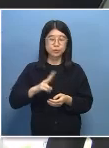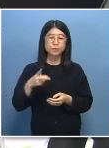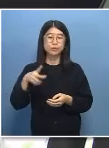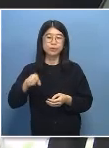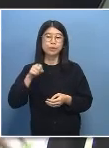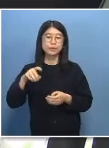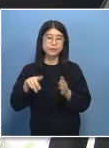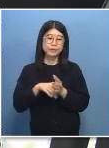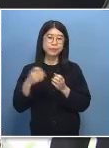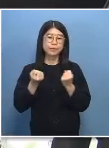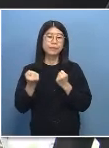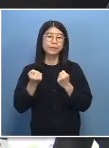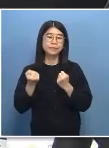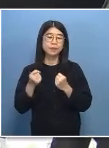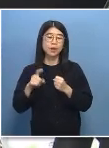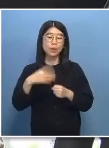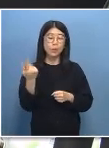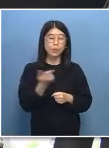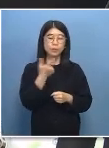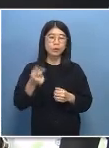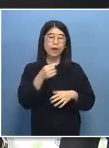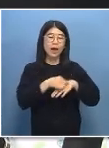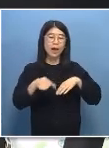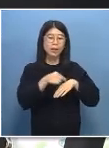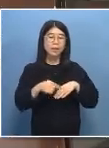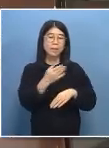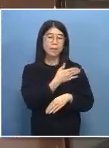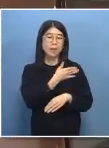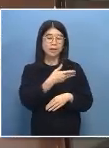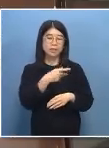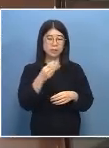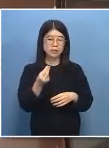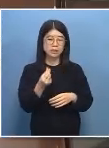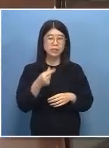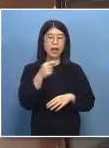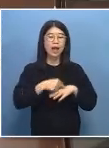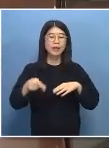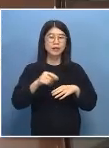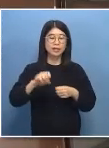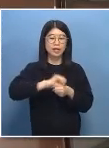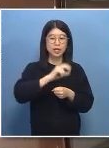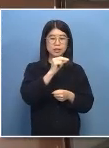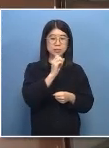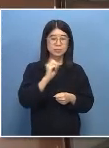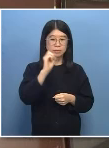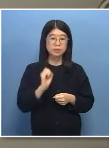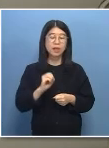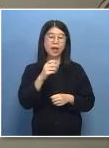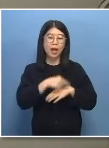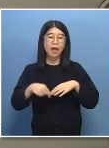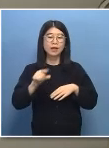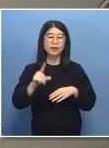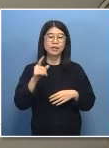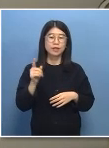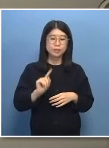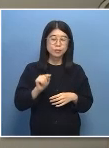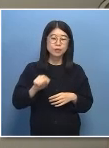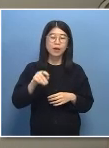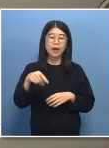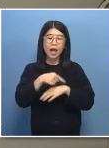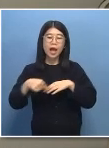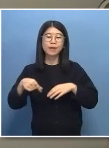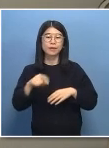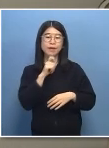多嘢都慳咗好多，牌費都慳翻，加70%點樣都係慳啦，點樣都係慳過油車啊，2000